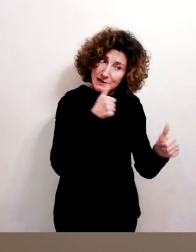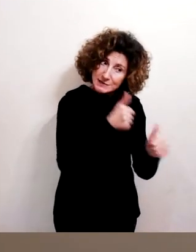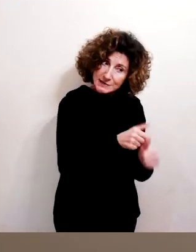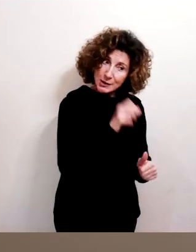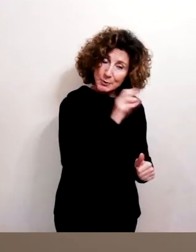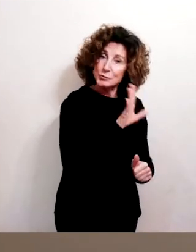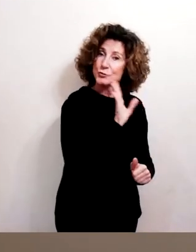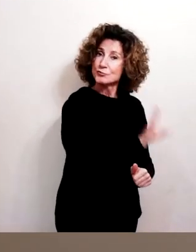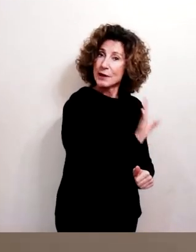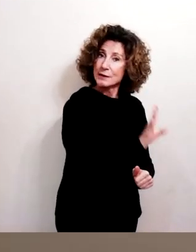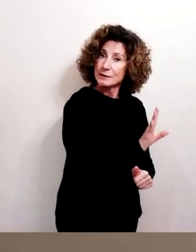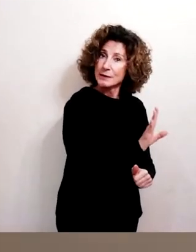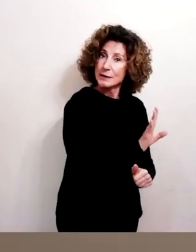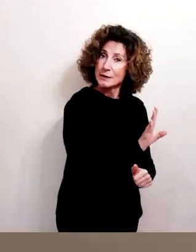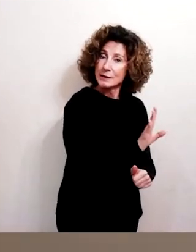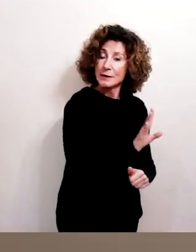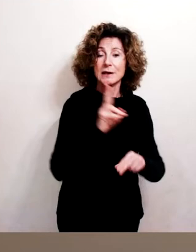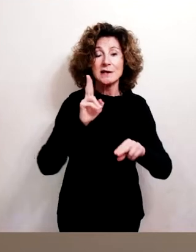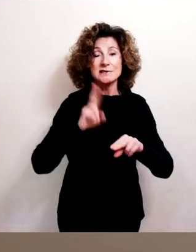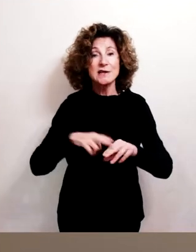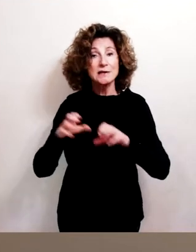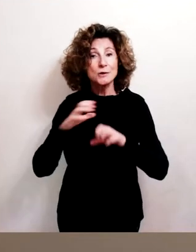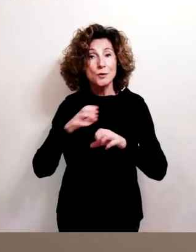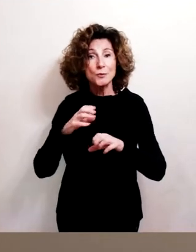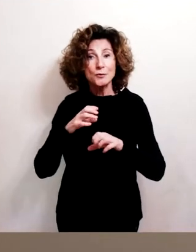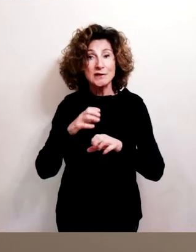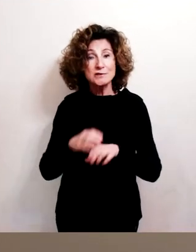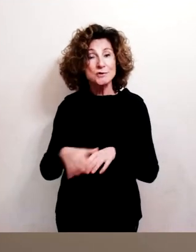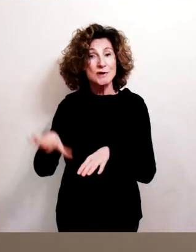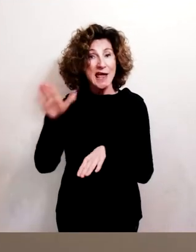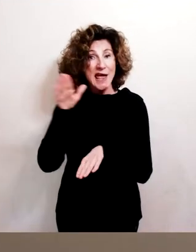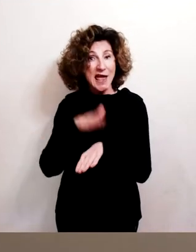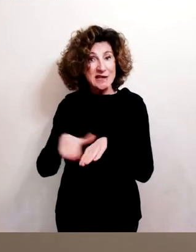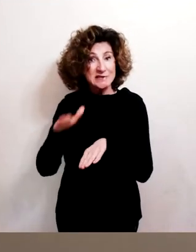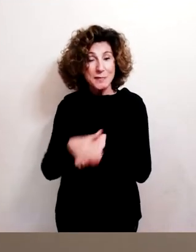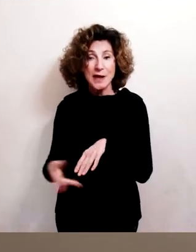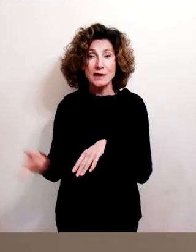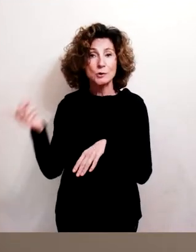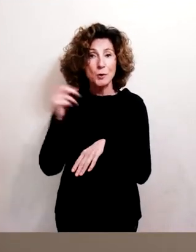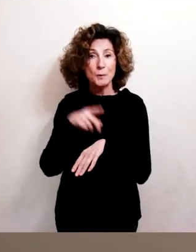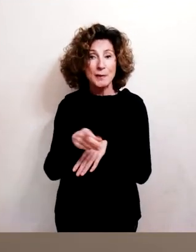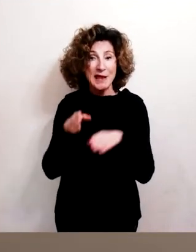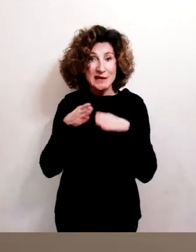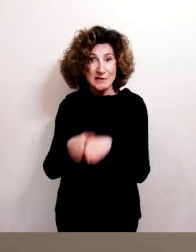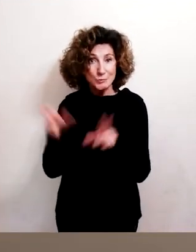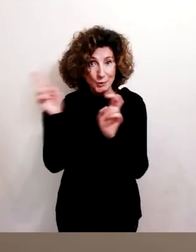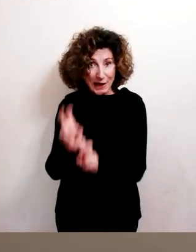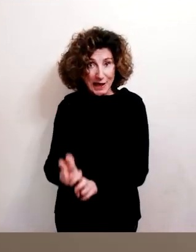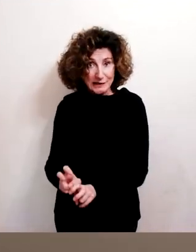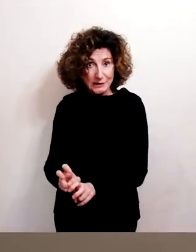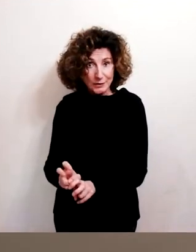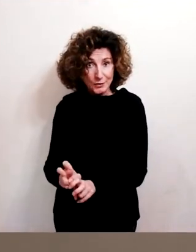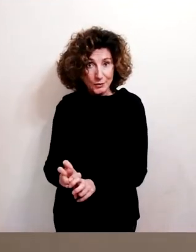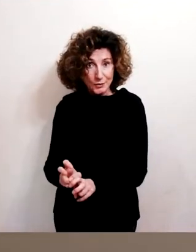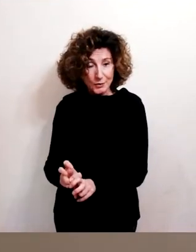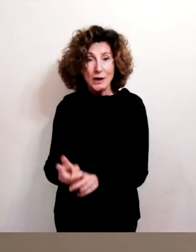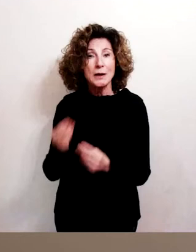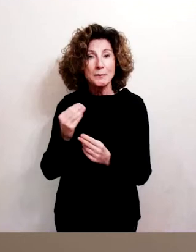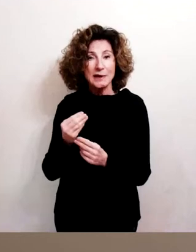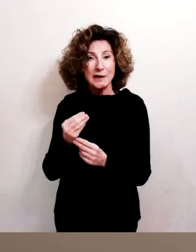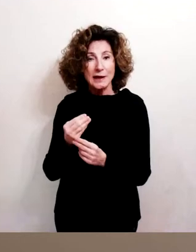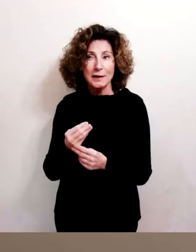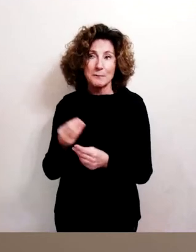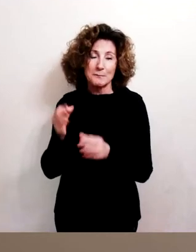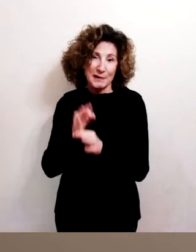segue i docenti di matematica il docente l'assistente della comunicazione che è specializzato nel settore elettrici